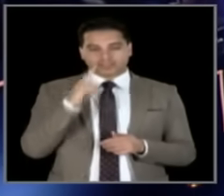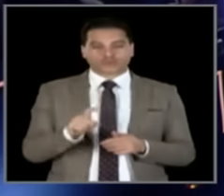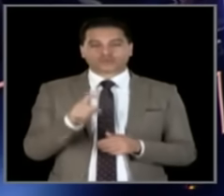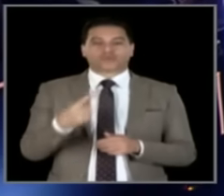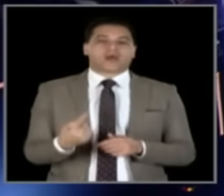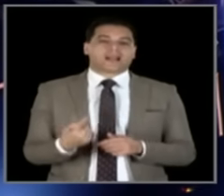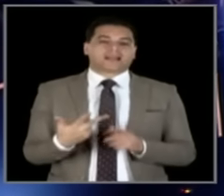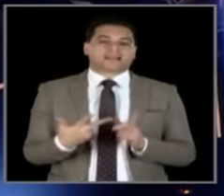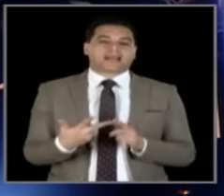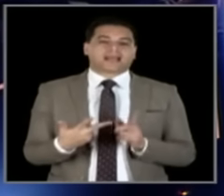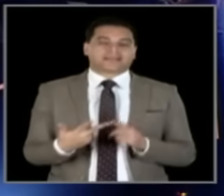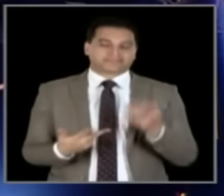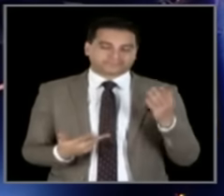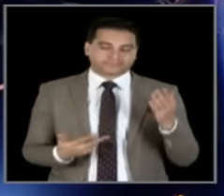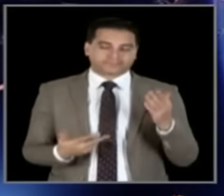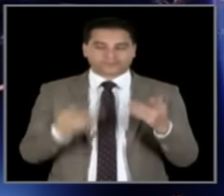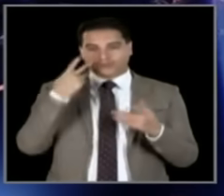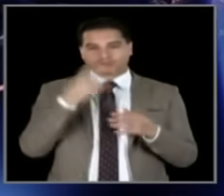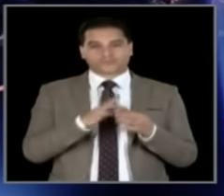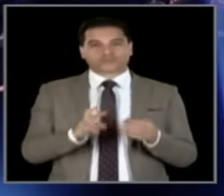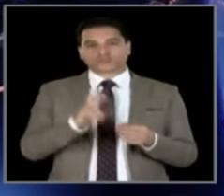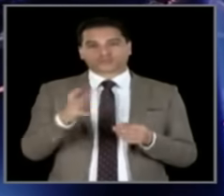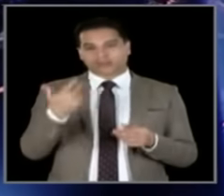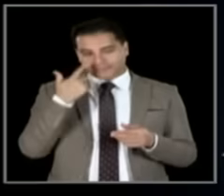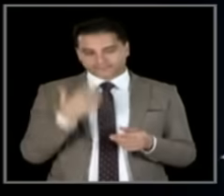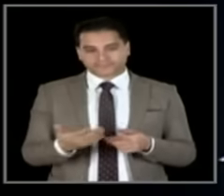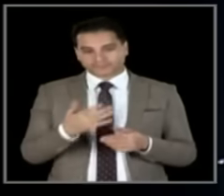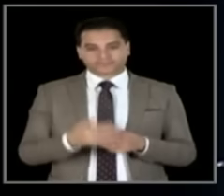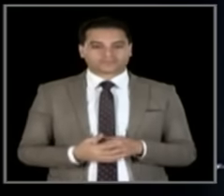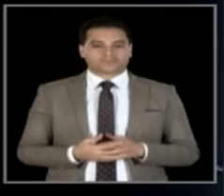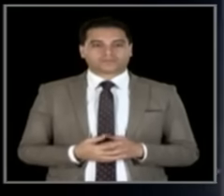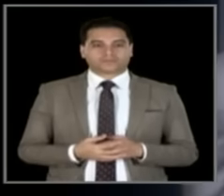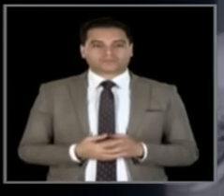والسؤال الثالث، وهنشوف موضوع السؤال إيه.